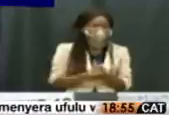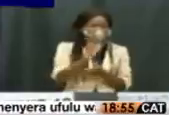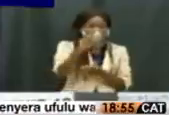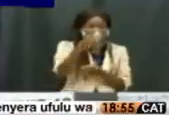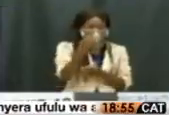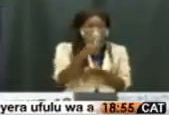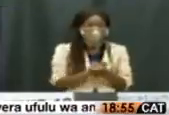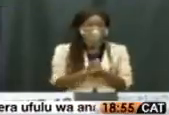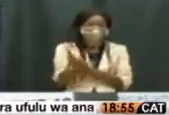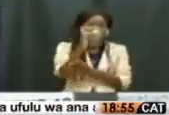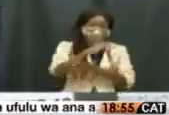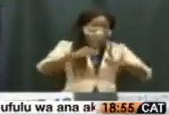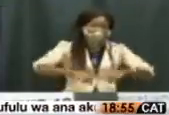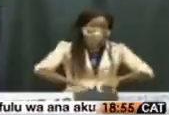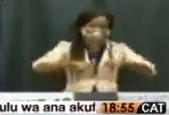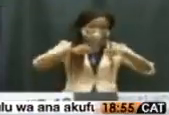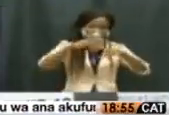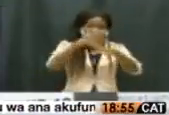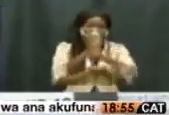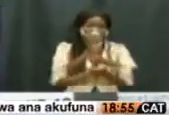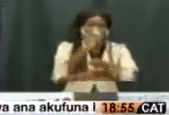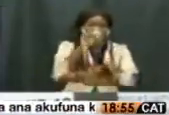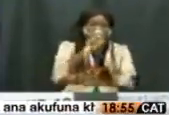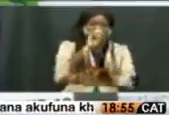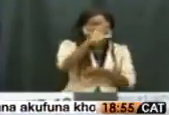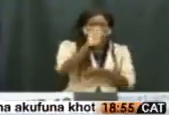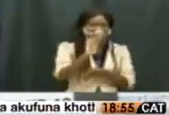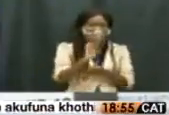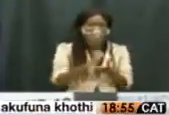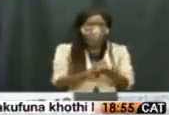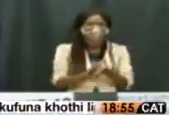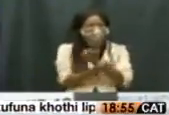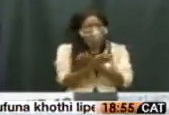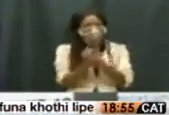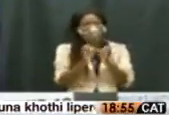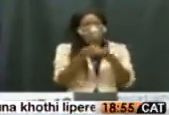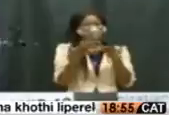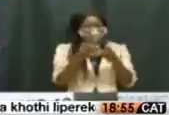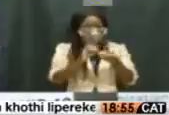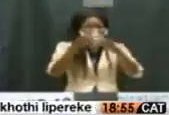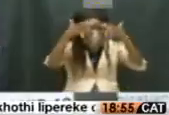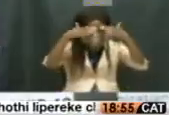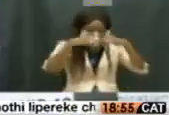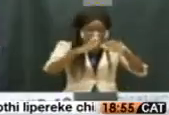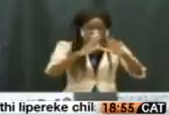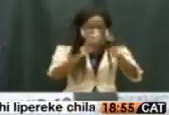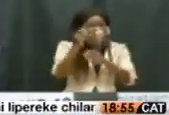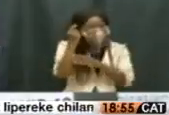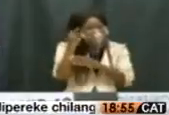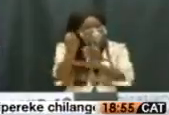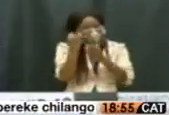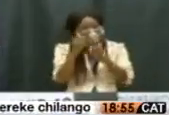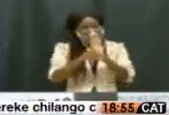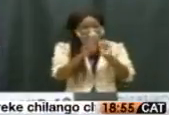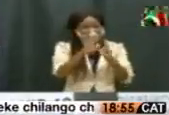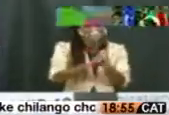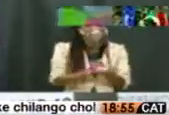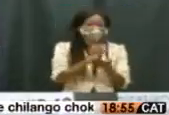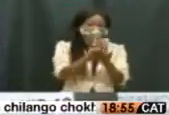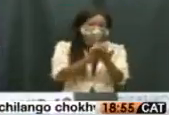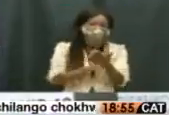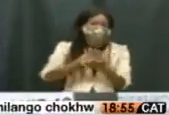amene afotokozera zimene akupanga pophunzitsa anthu za mulili umene wa COVID-19. Anbwenda afika paso ndi mathero a